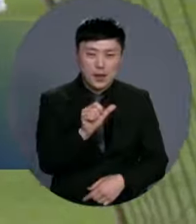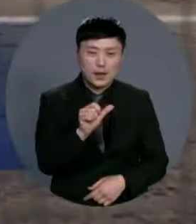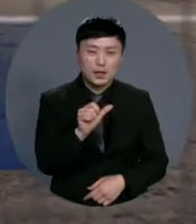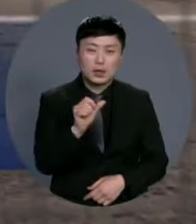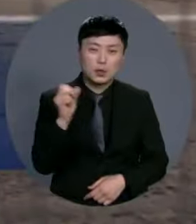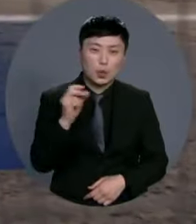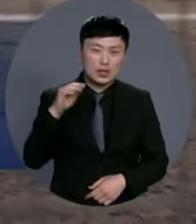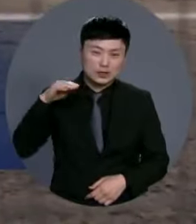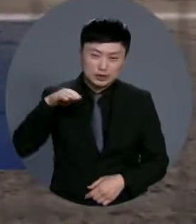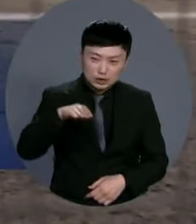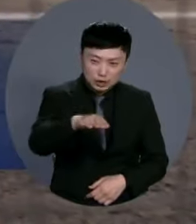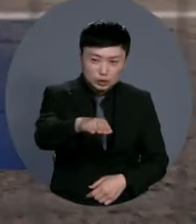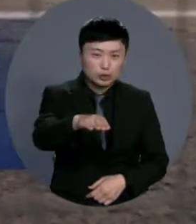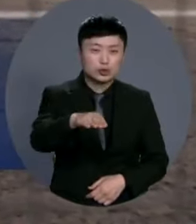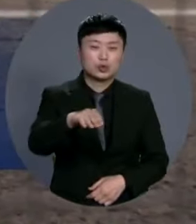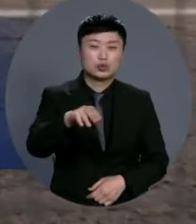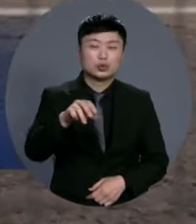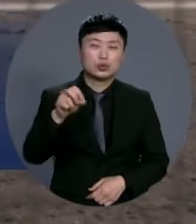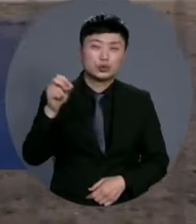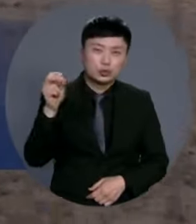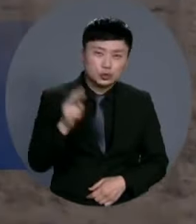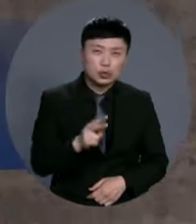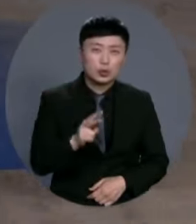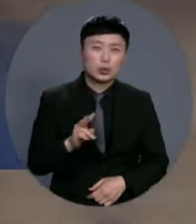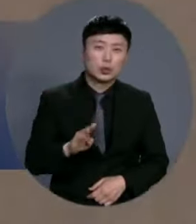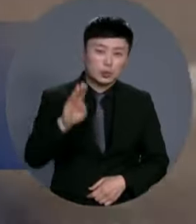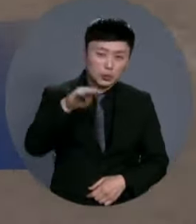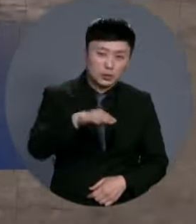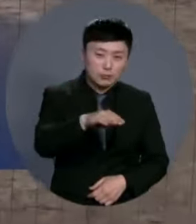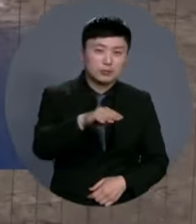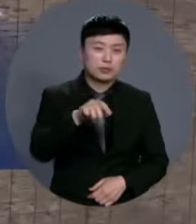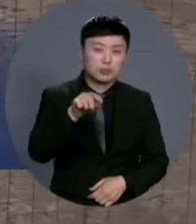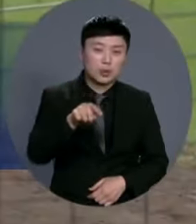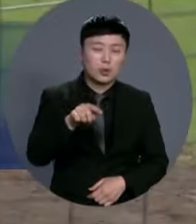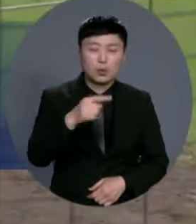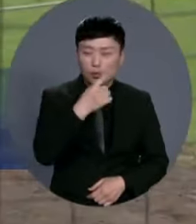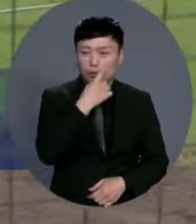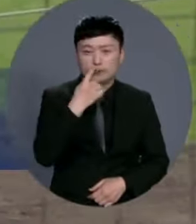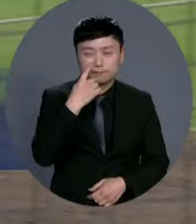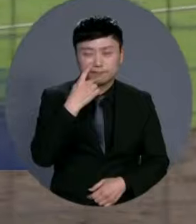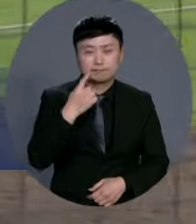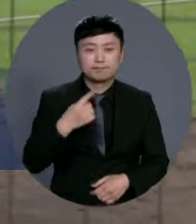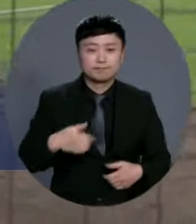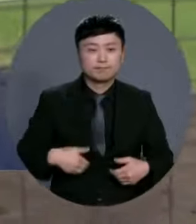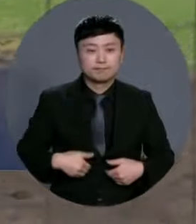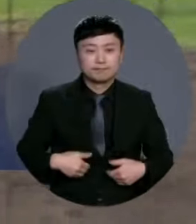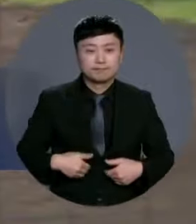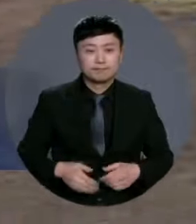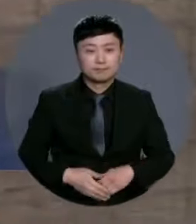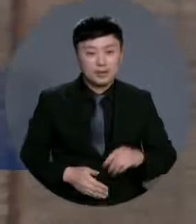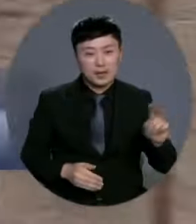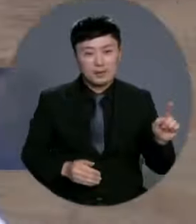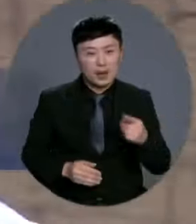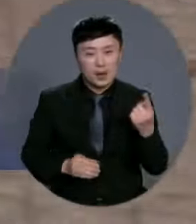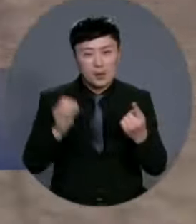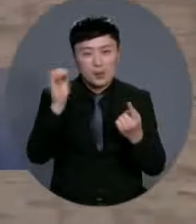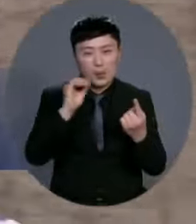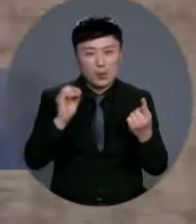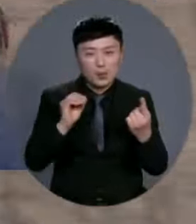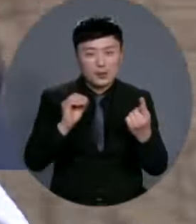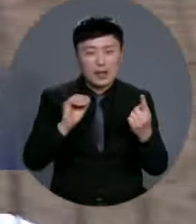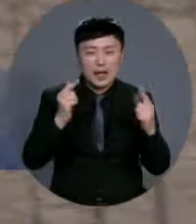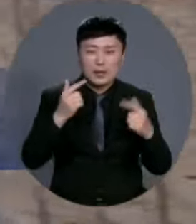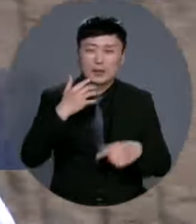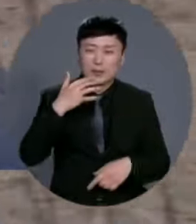같고 직구 일단은 구위 체크를 좀 우선적으로 했었던 것 같은데 그래도 100% 만족은 아니지만